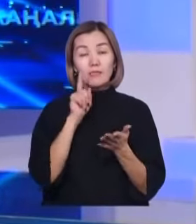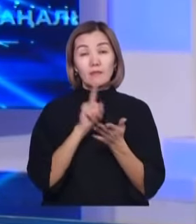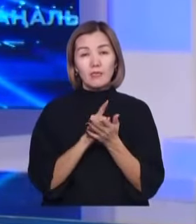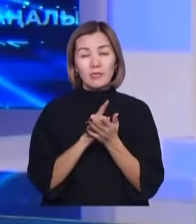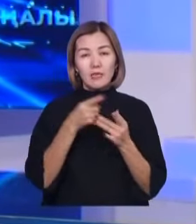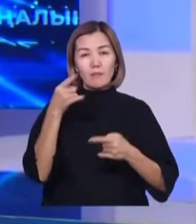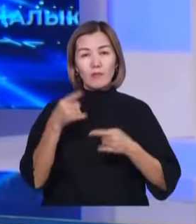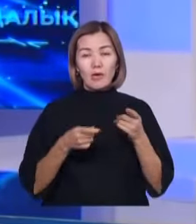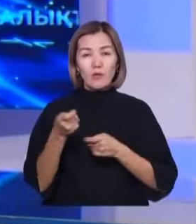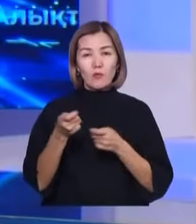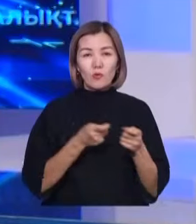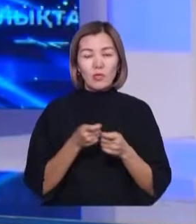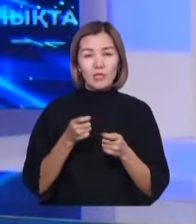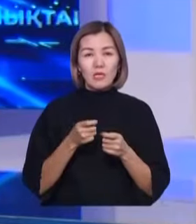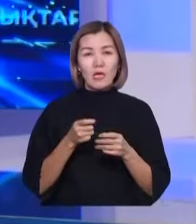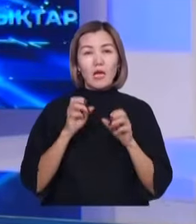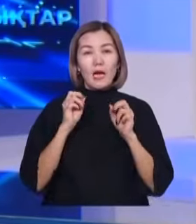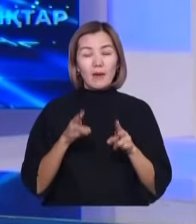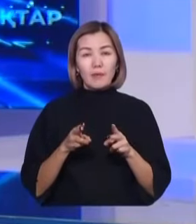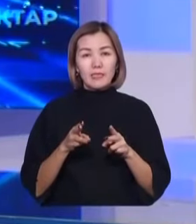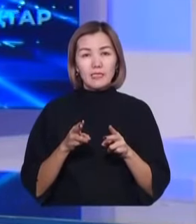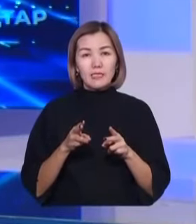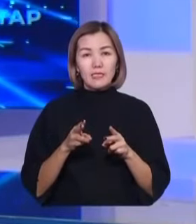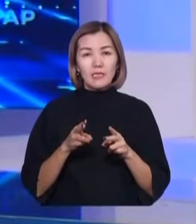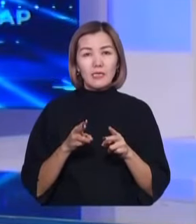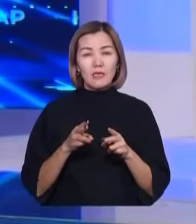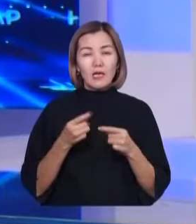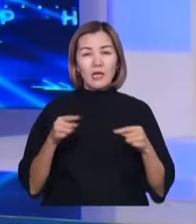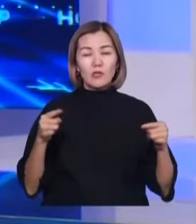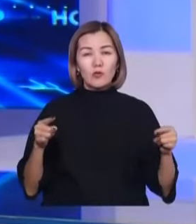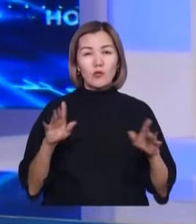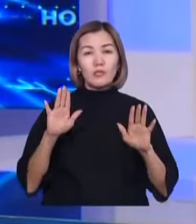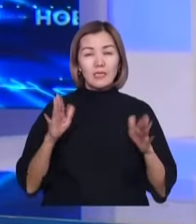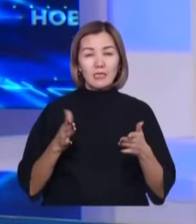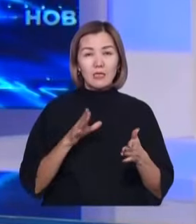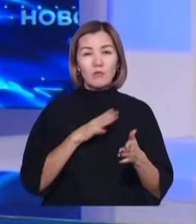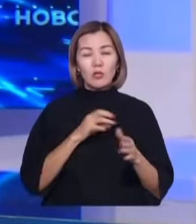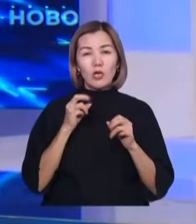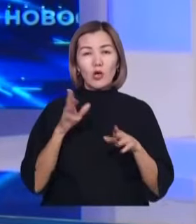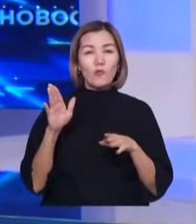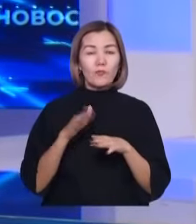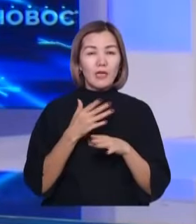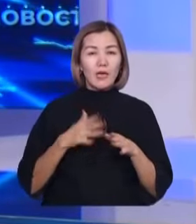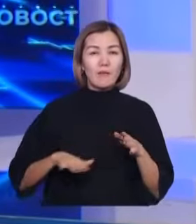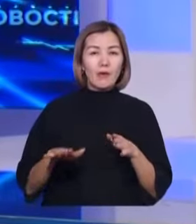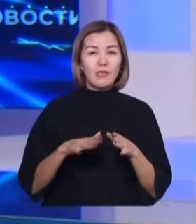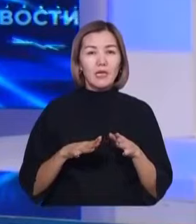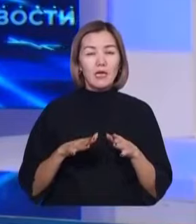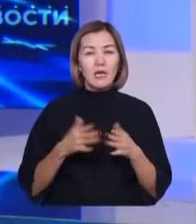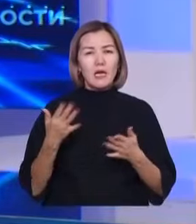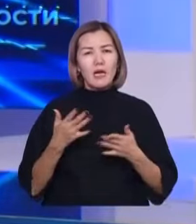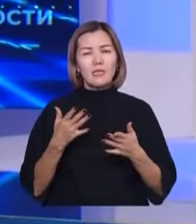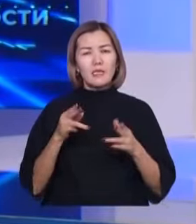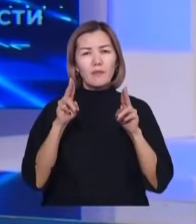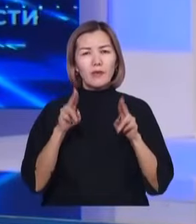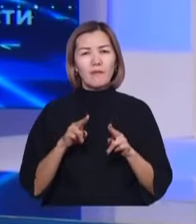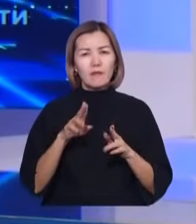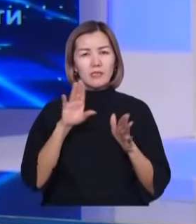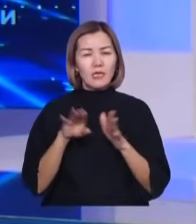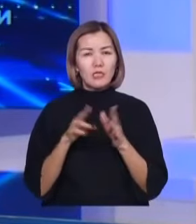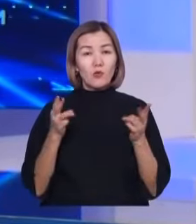Бақ өкілдері басын қатерге тігіп, шар тарапты шарлап кететін сәттерде болады. Қауіпті аймақта қызметте жүргенде журналистер қандай ережелерді